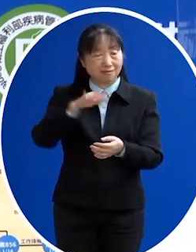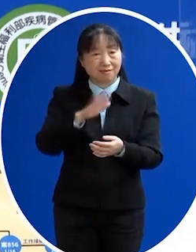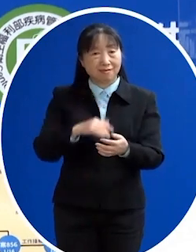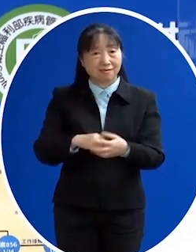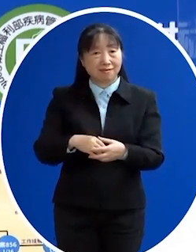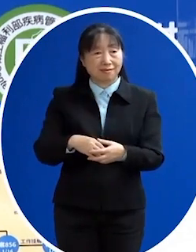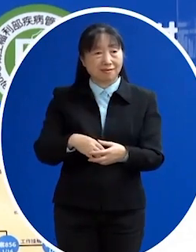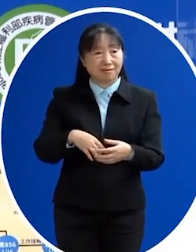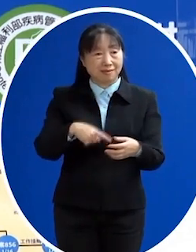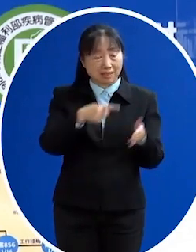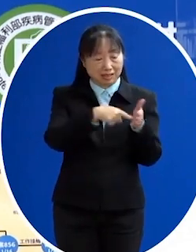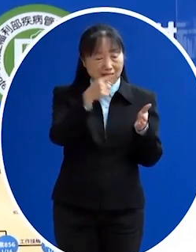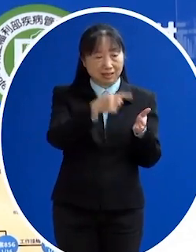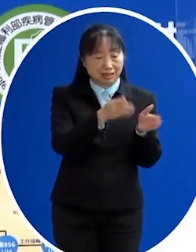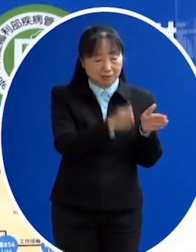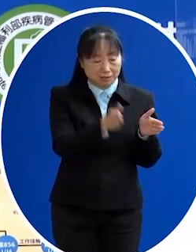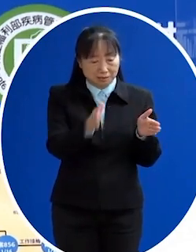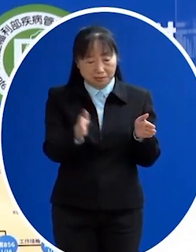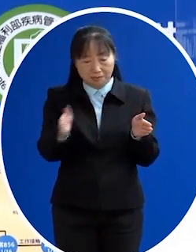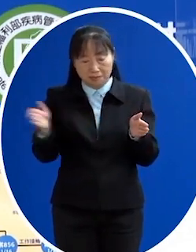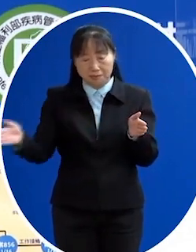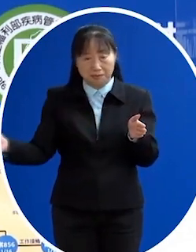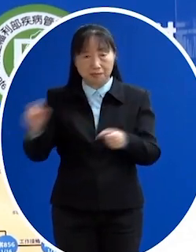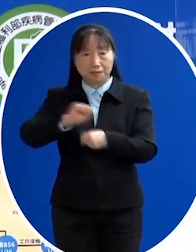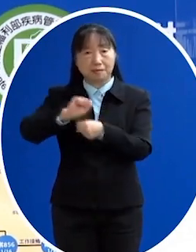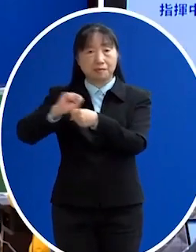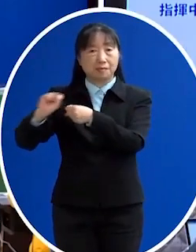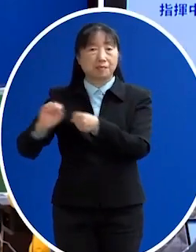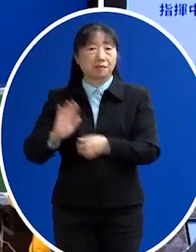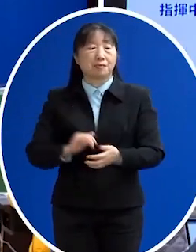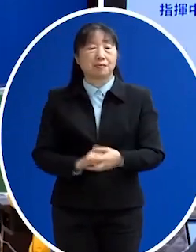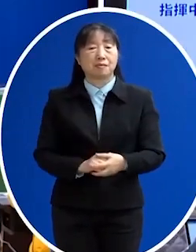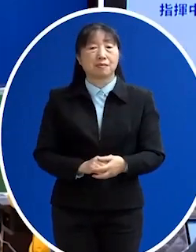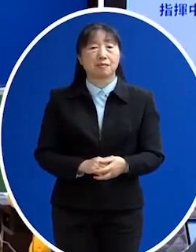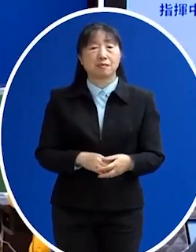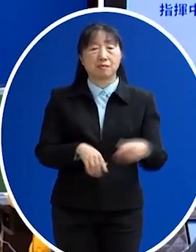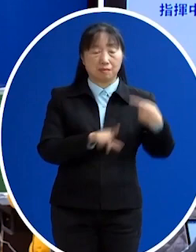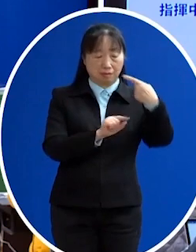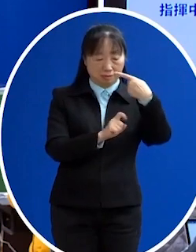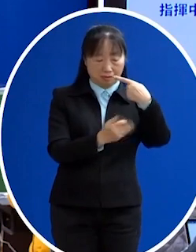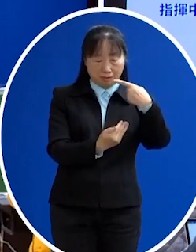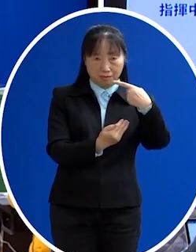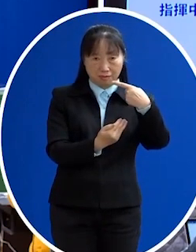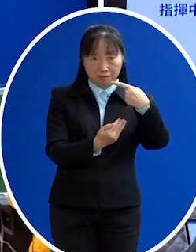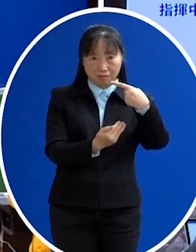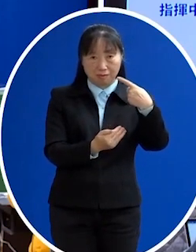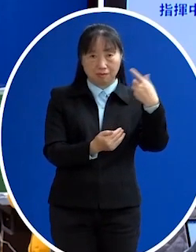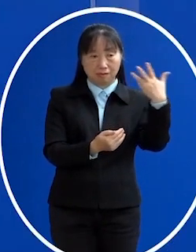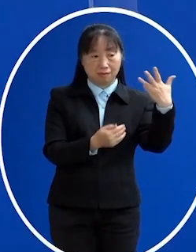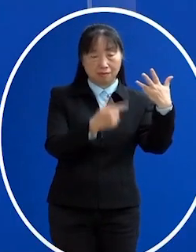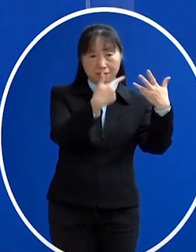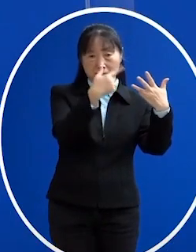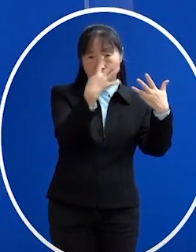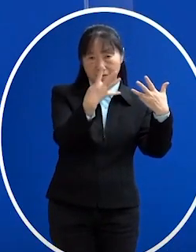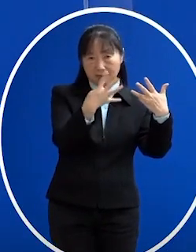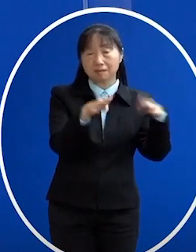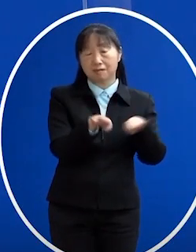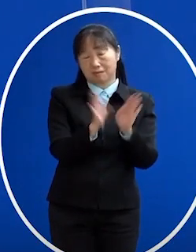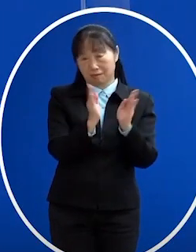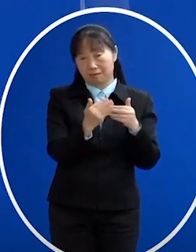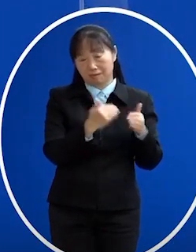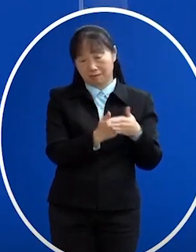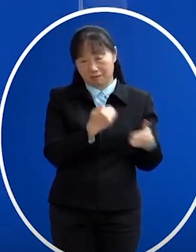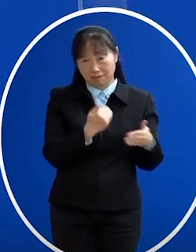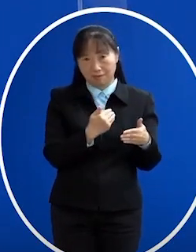一次一次往后延嘛， 我来说明一下，就是在1月19号，因为按864就开始隔离